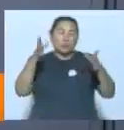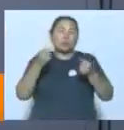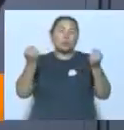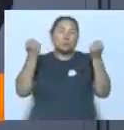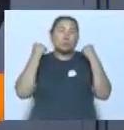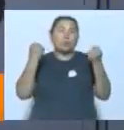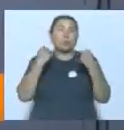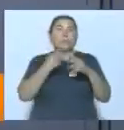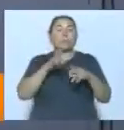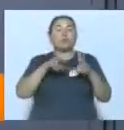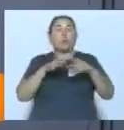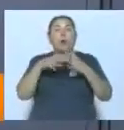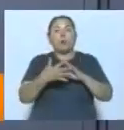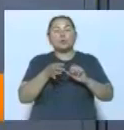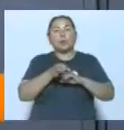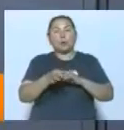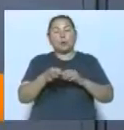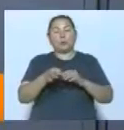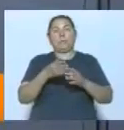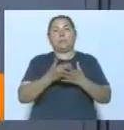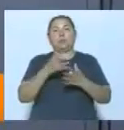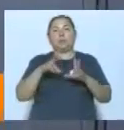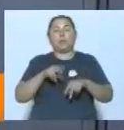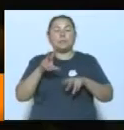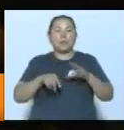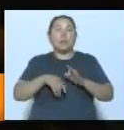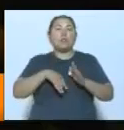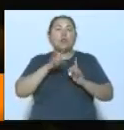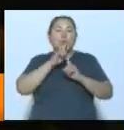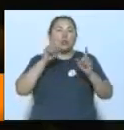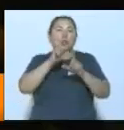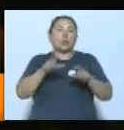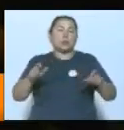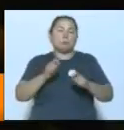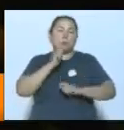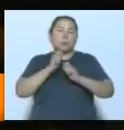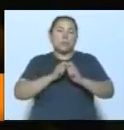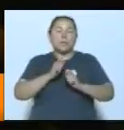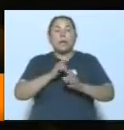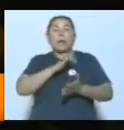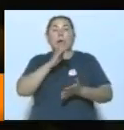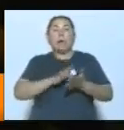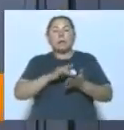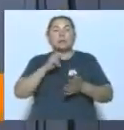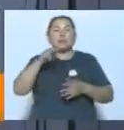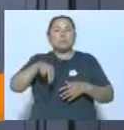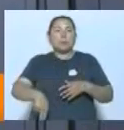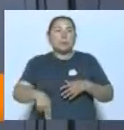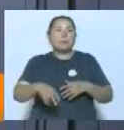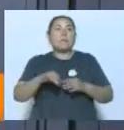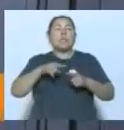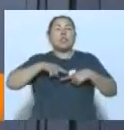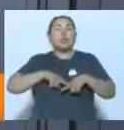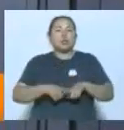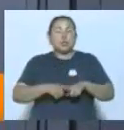волонтерлік, өнеркәсіп, ауыл шаруашылығы бағыты бойынша ерекше ерлік көрсеткен азаматтар. Солардың бірі қалалық төтенше жағдайлар басқармасының